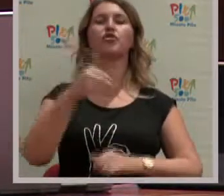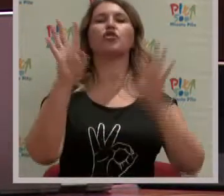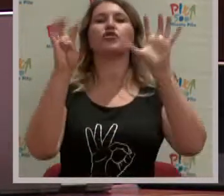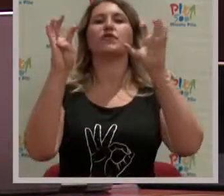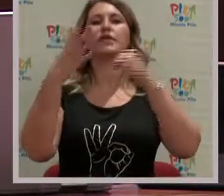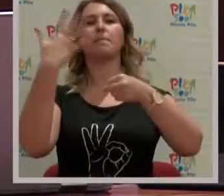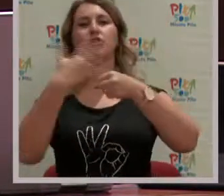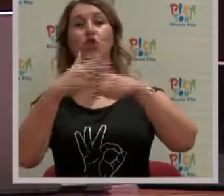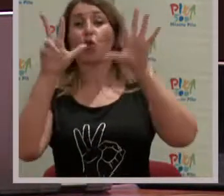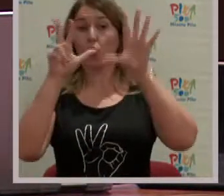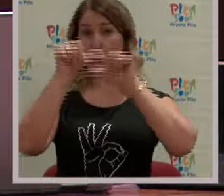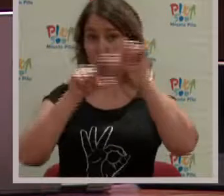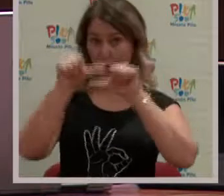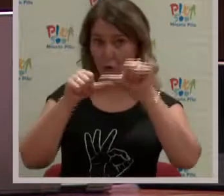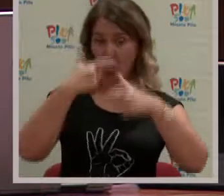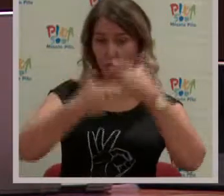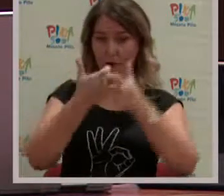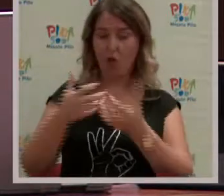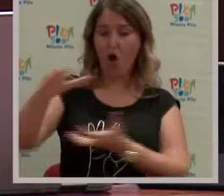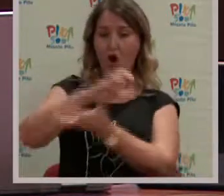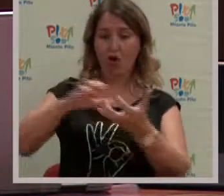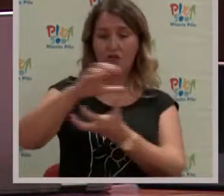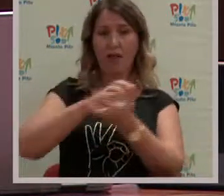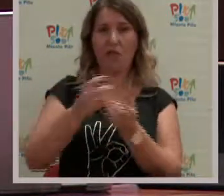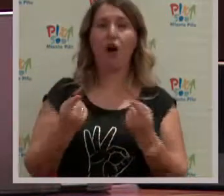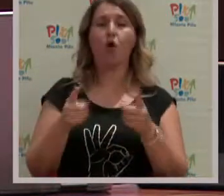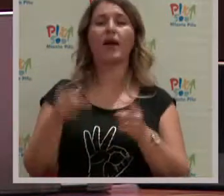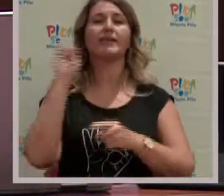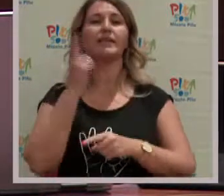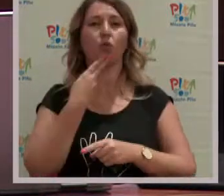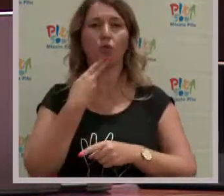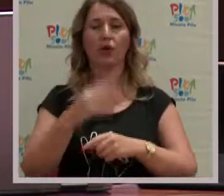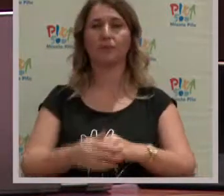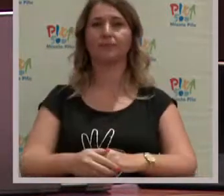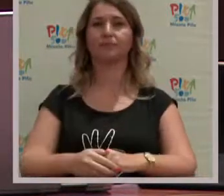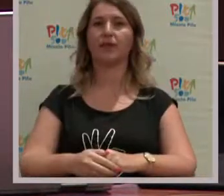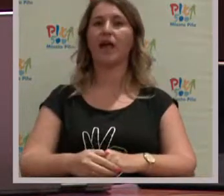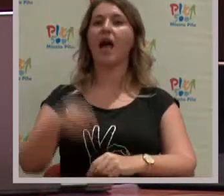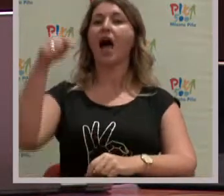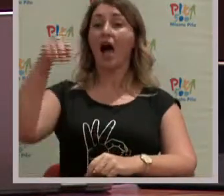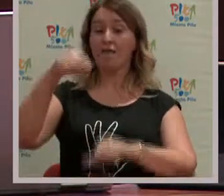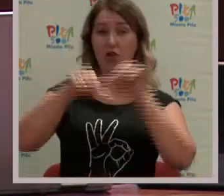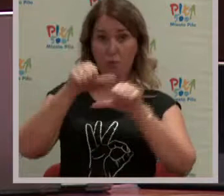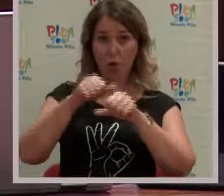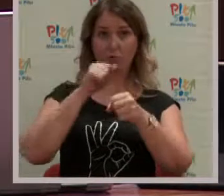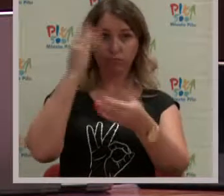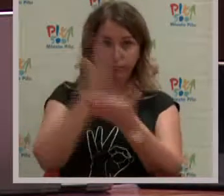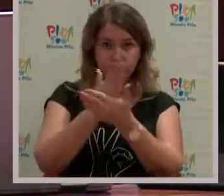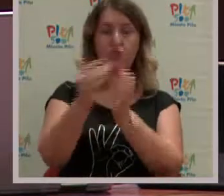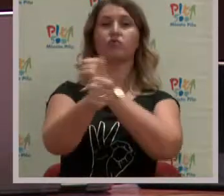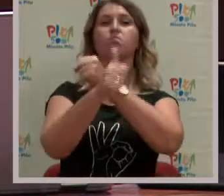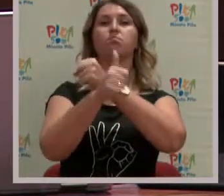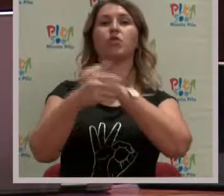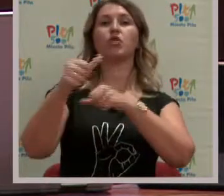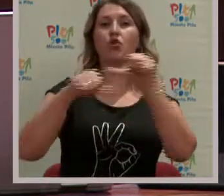roku przez Światową Federację Głuchych. W tym roku przypada 60-lecie obchodów.